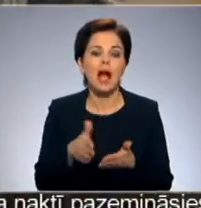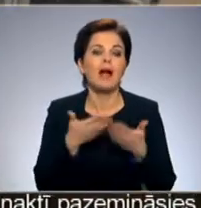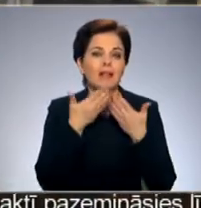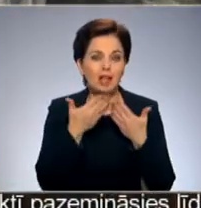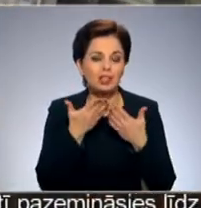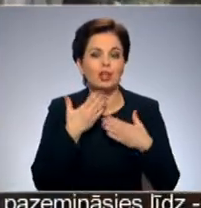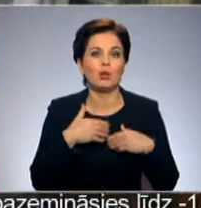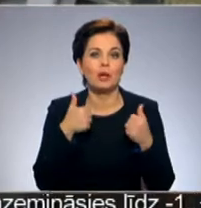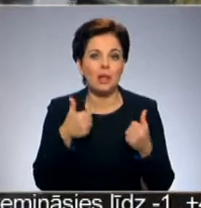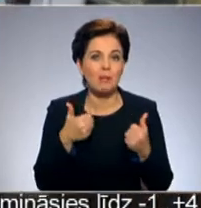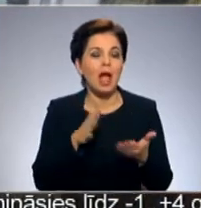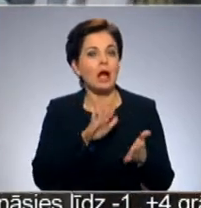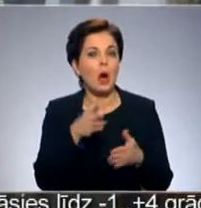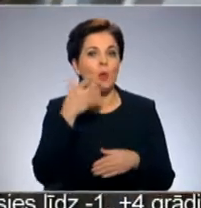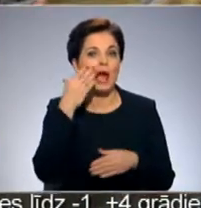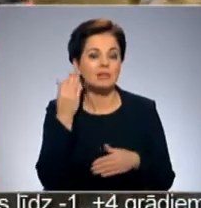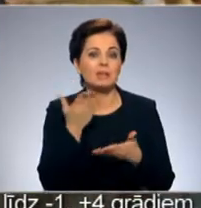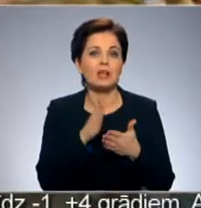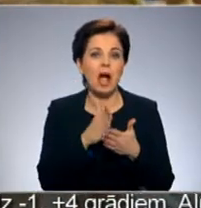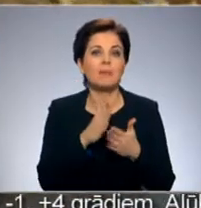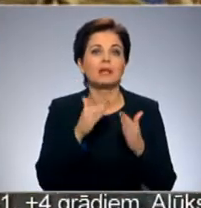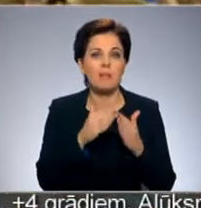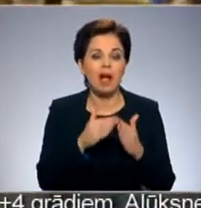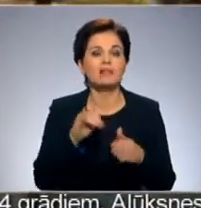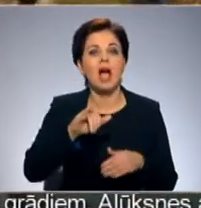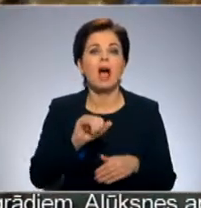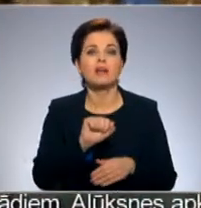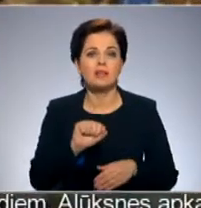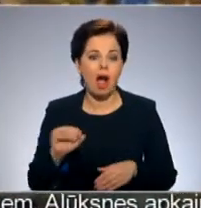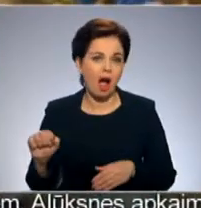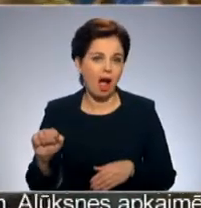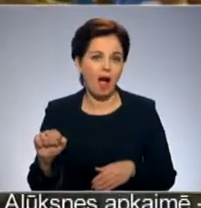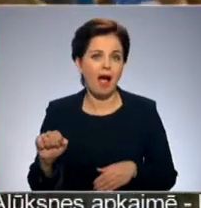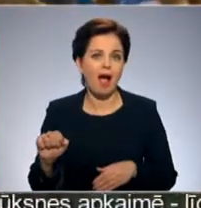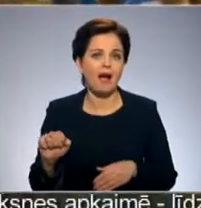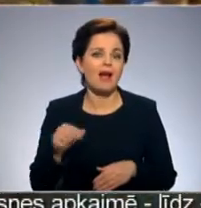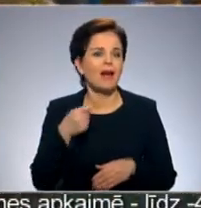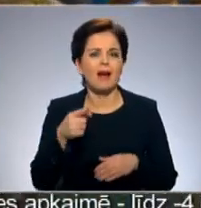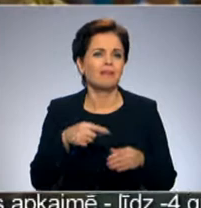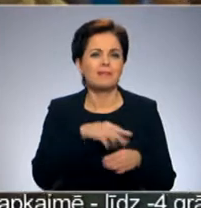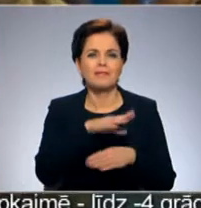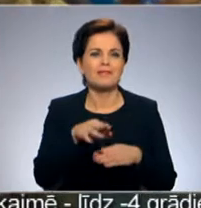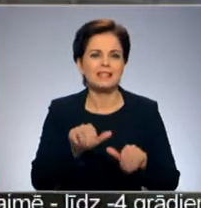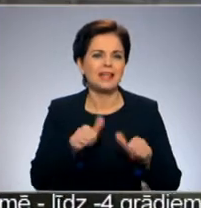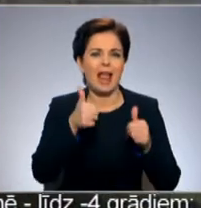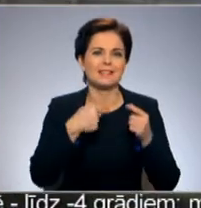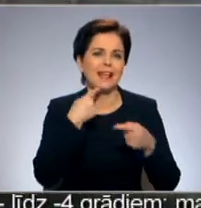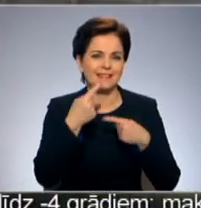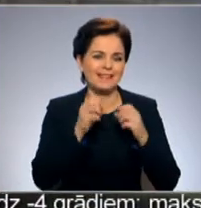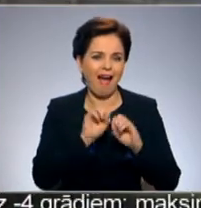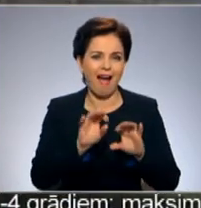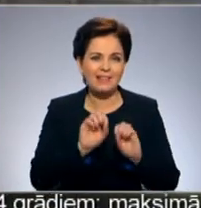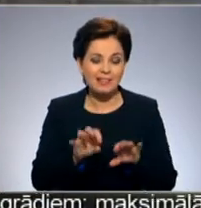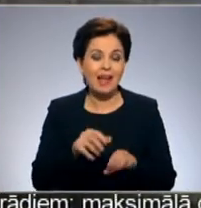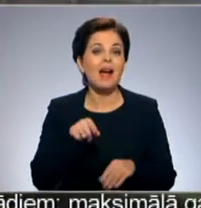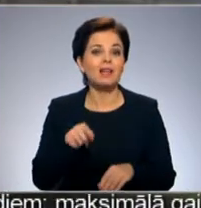Labi. Atkal aizmirsāt kāds mājās grāmatu, ja? Nu nekas. Labi. Es domāju, ka dažiem ir tā apziņa,